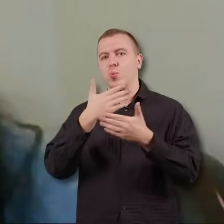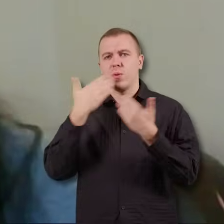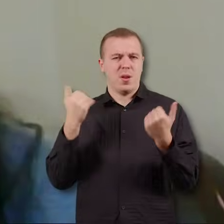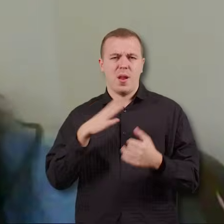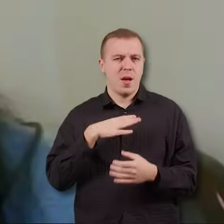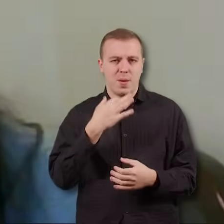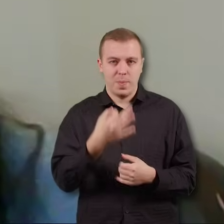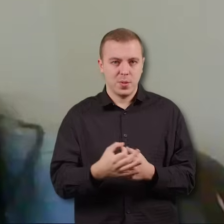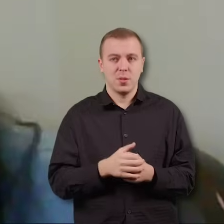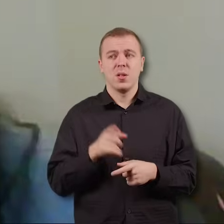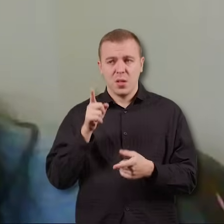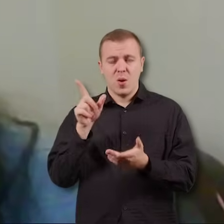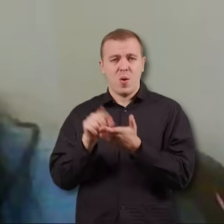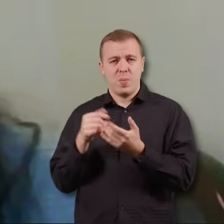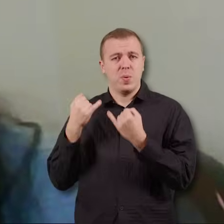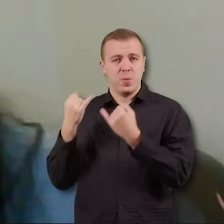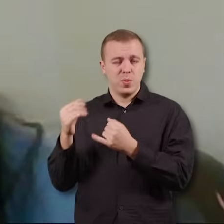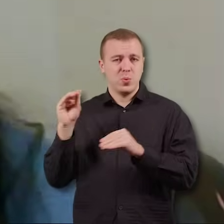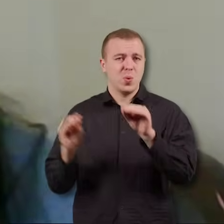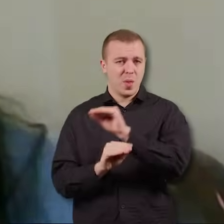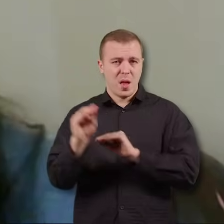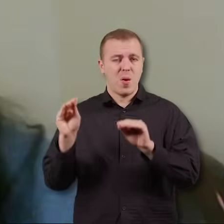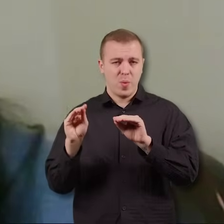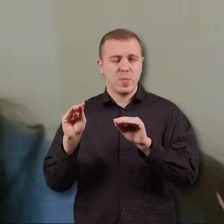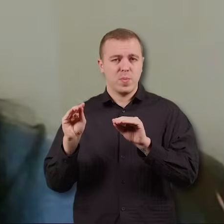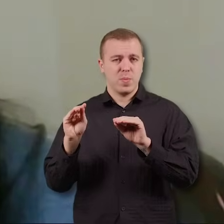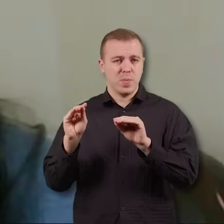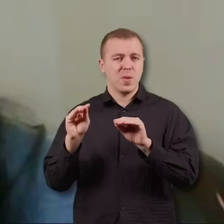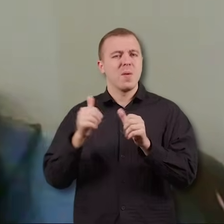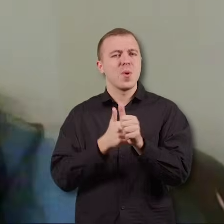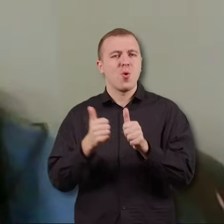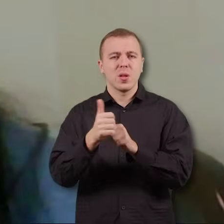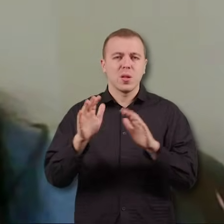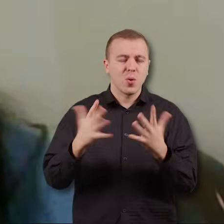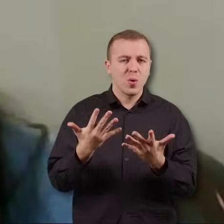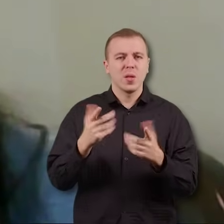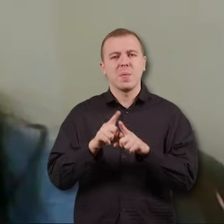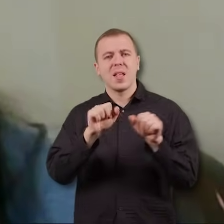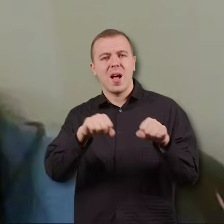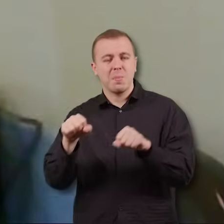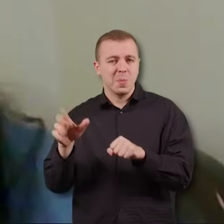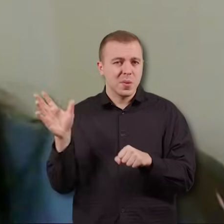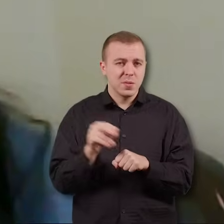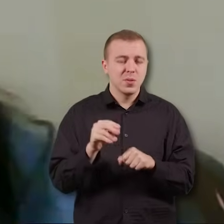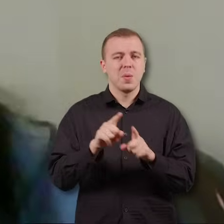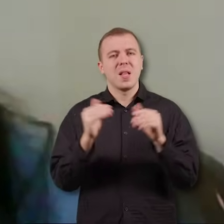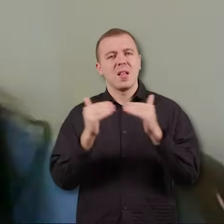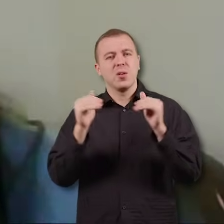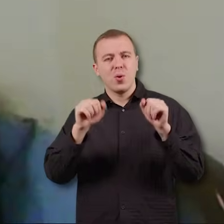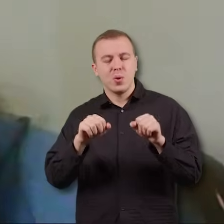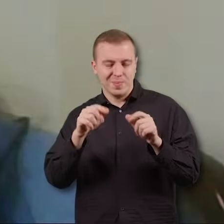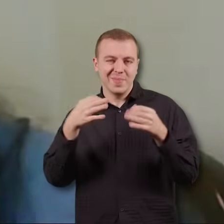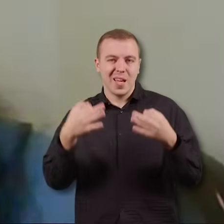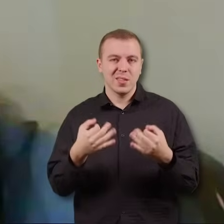nėra. Jiems turi būti sudėlioti visi prioritetai, visos galimybės, visos lygios